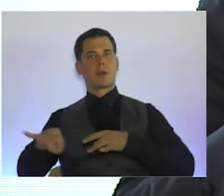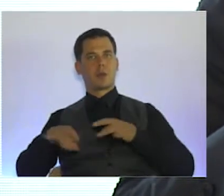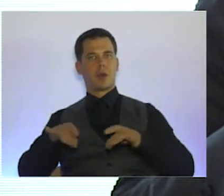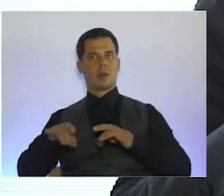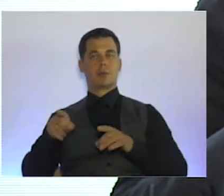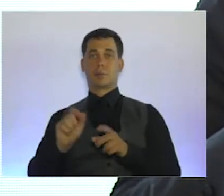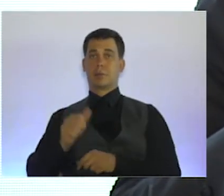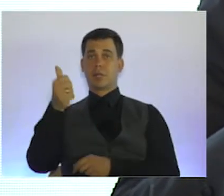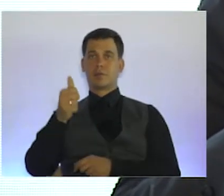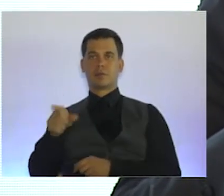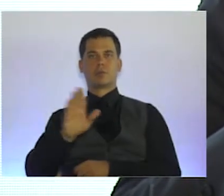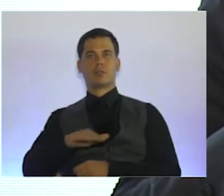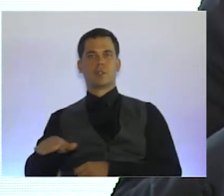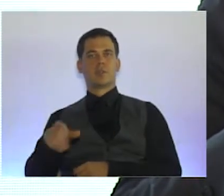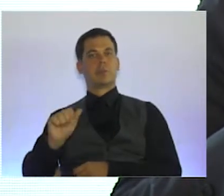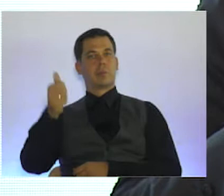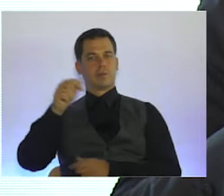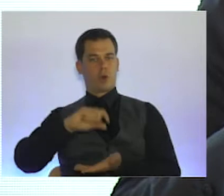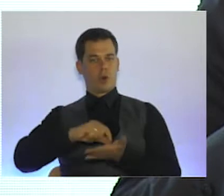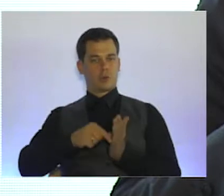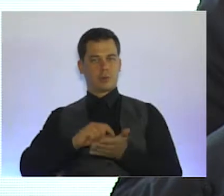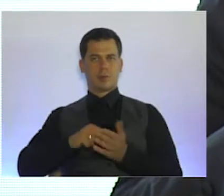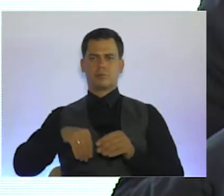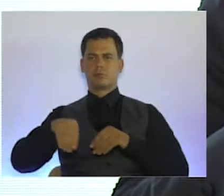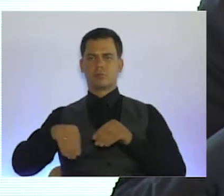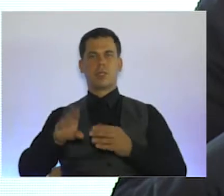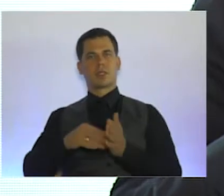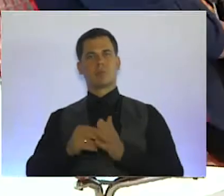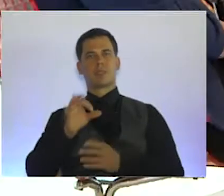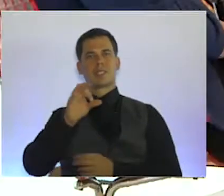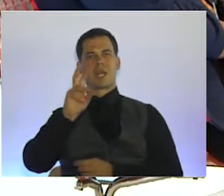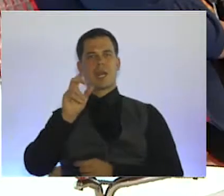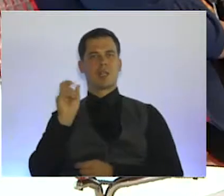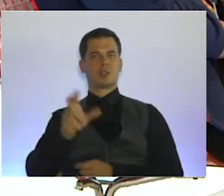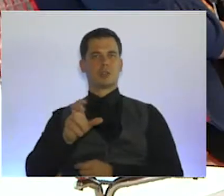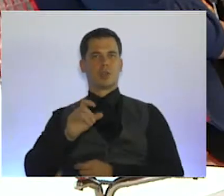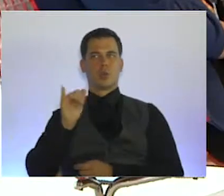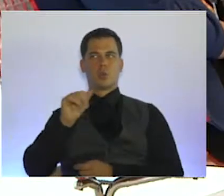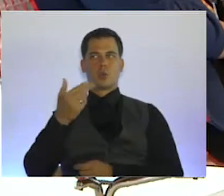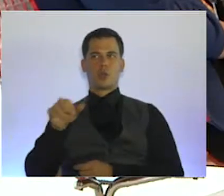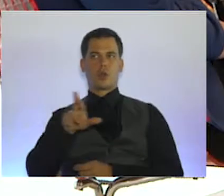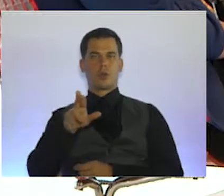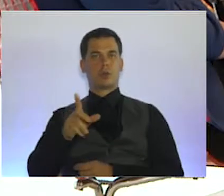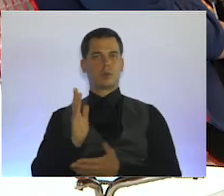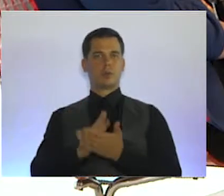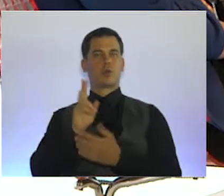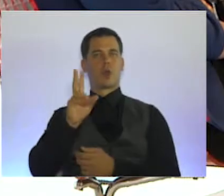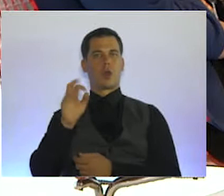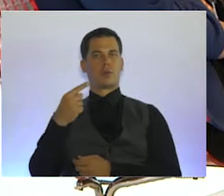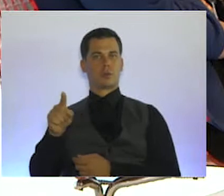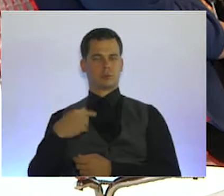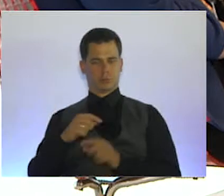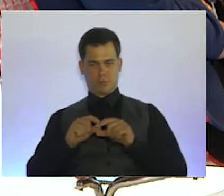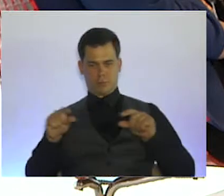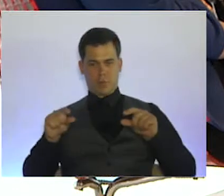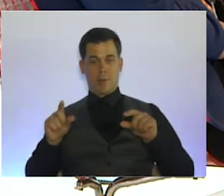dzieci najpierw układają klockami, takimi typu język Scratch Junior, właśnie swoje własne kody, a następnie podchodzą